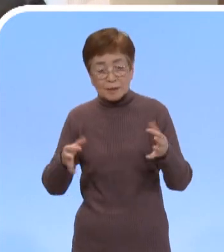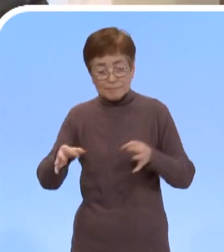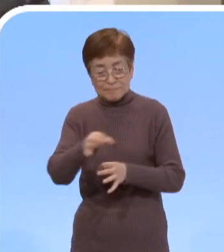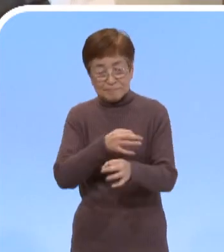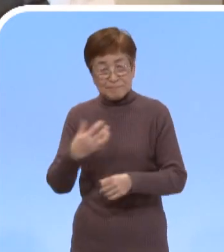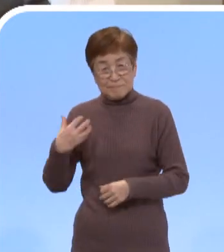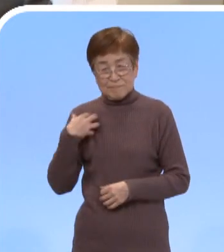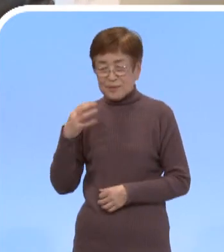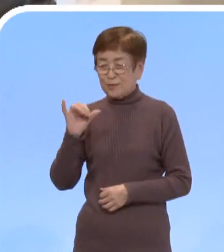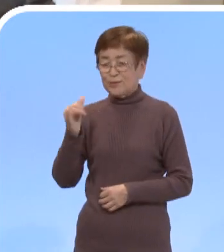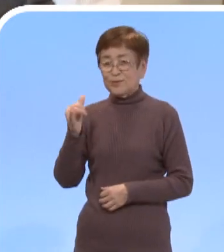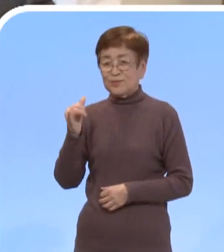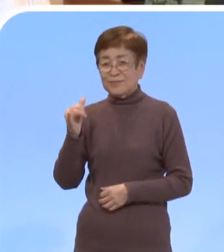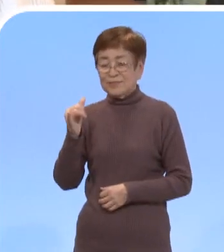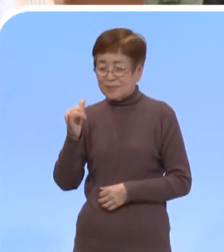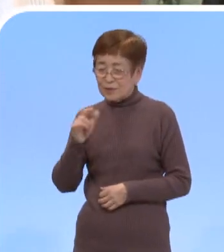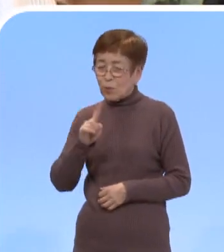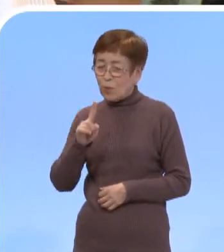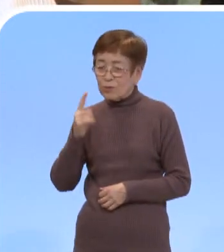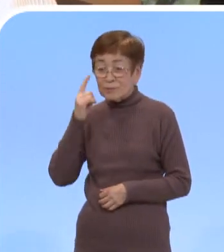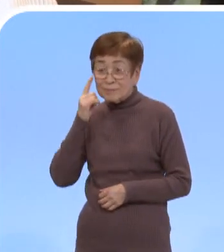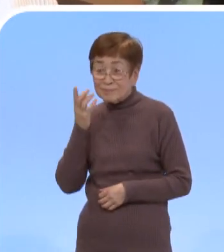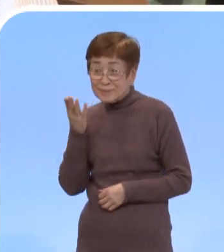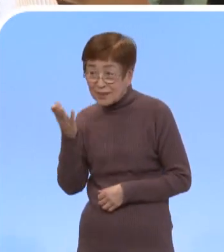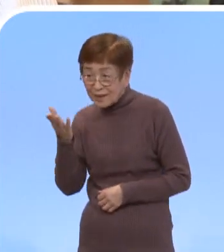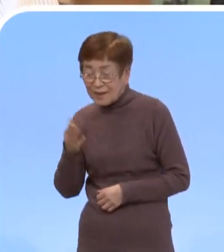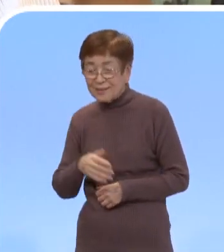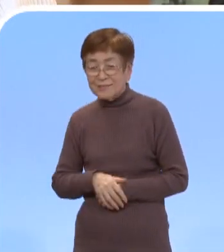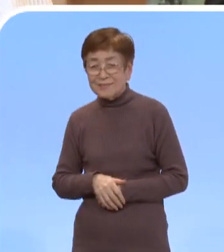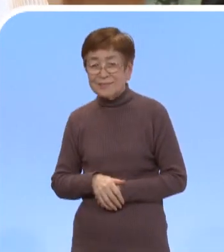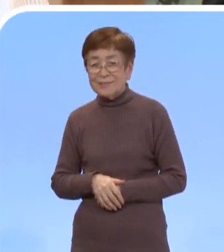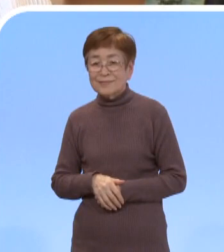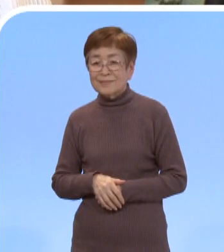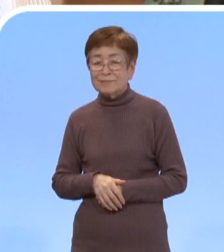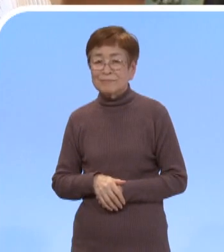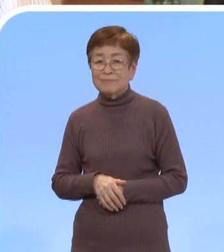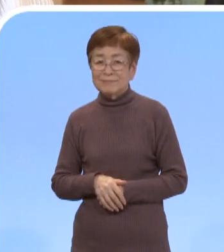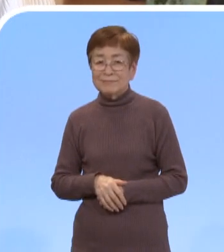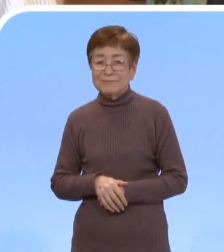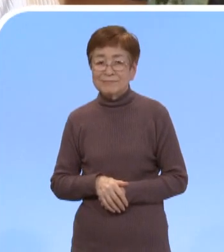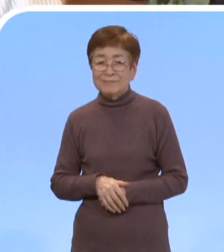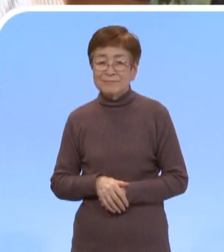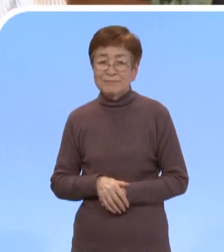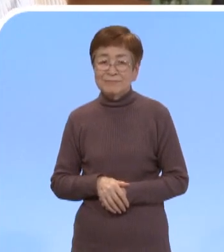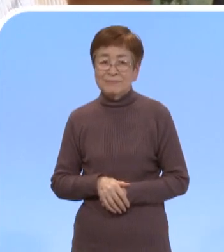お店を営むご夫婦に岡本さんの印象についてお聞きしました。